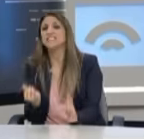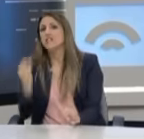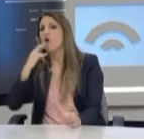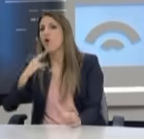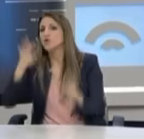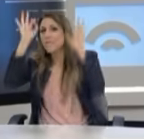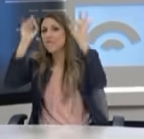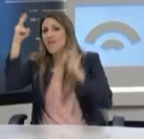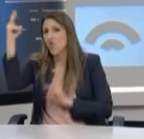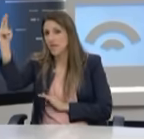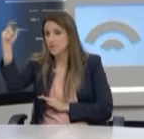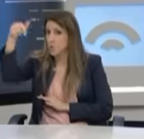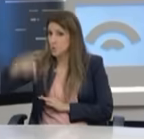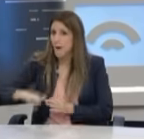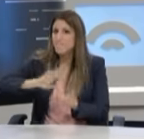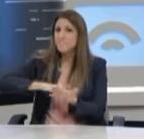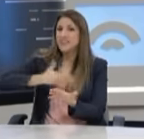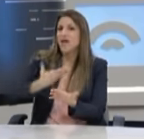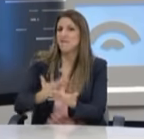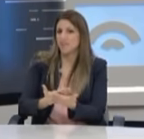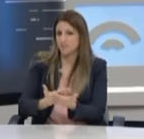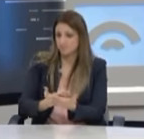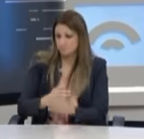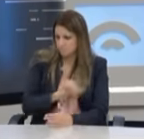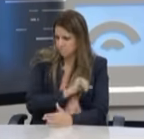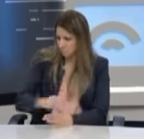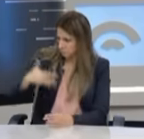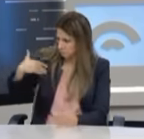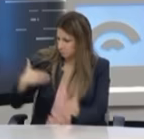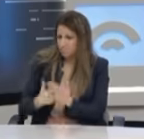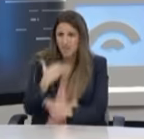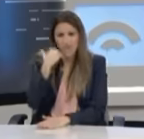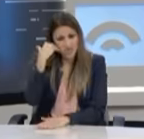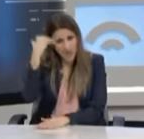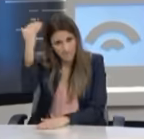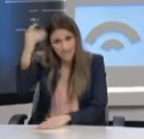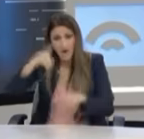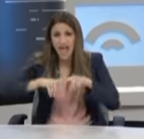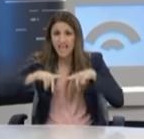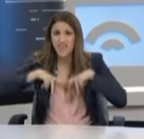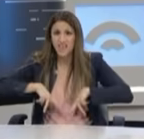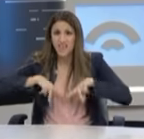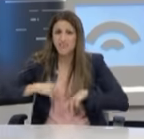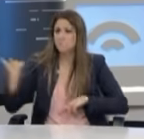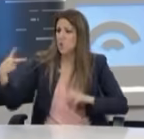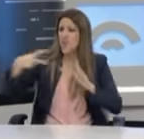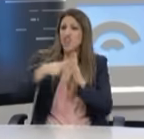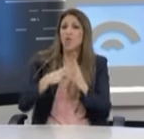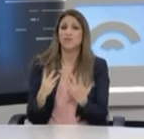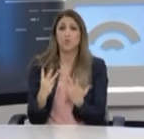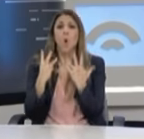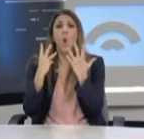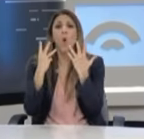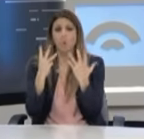as Macedonian». Μεταφράζω, ήταν σχεδόν αδύνατον η ελληνική κυβέρνηση του